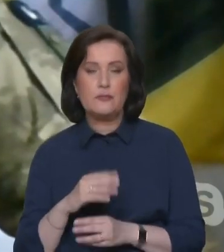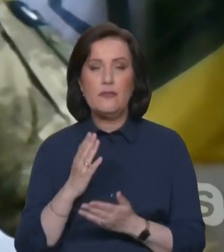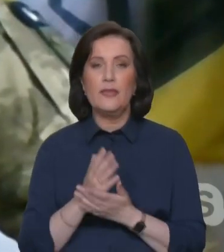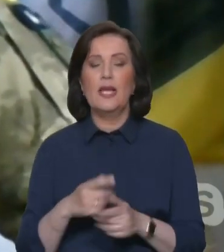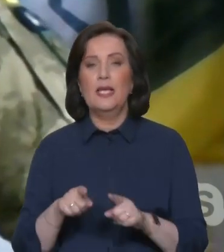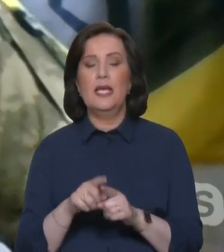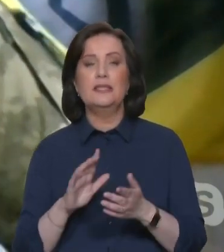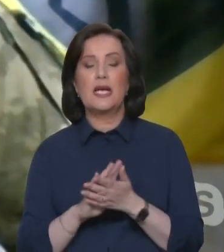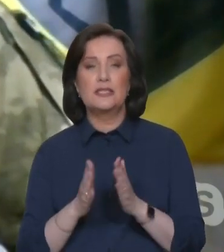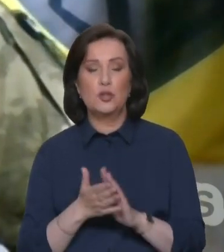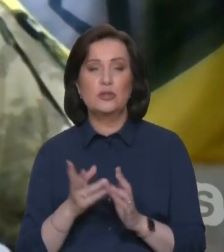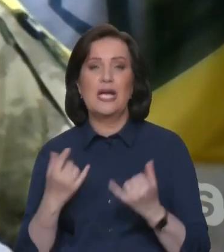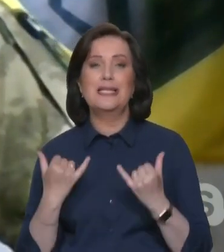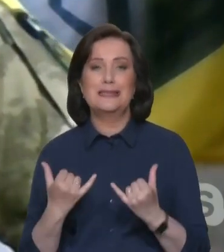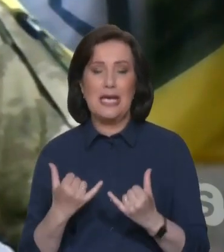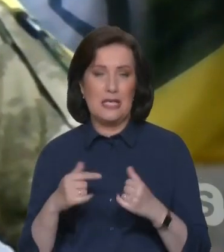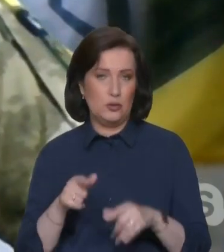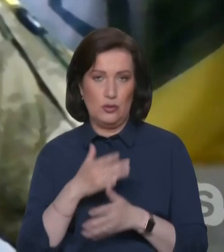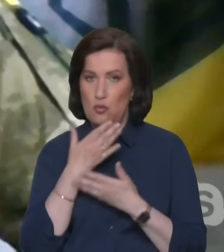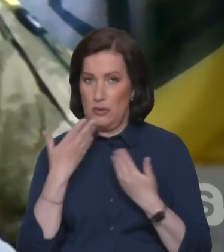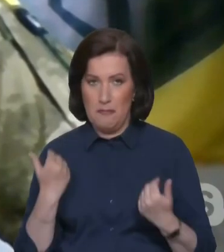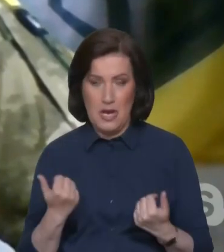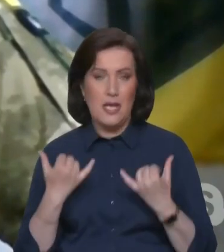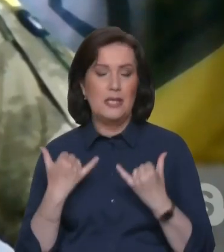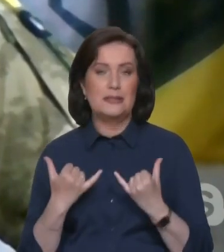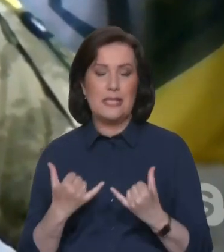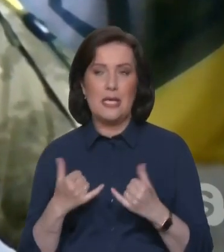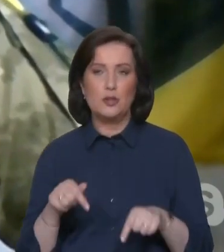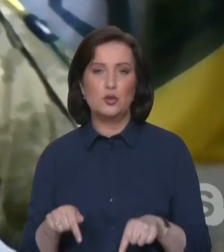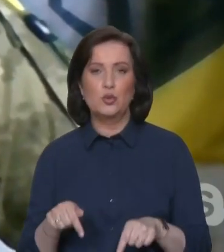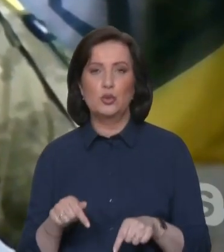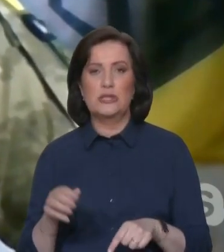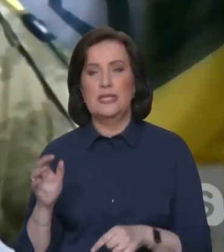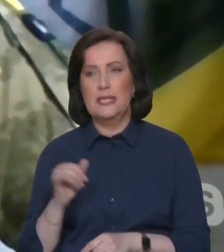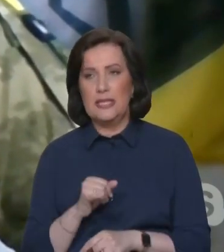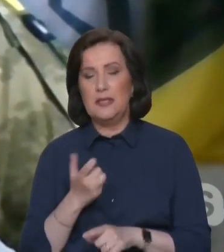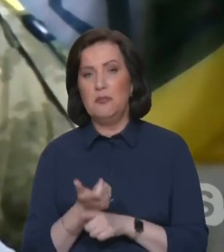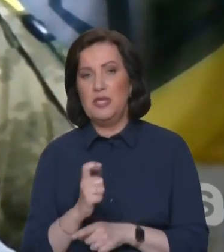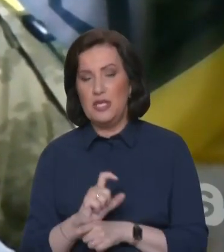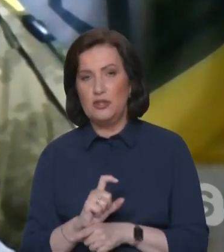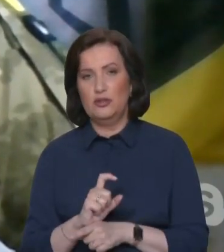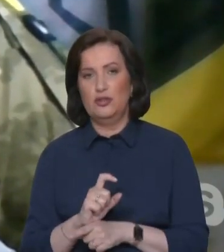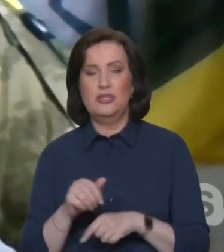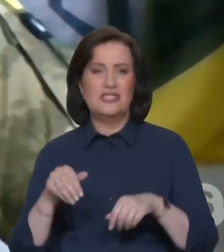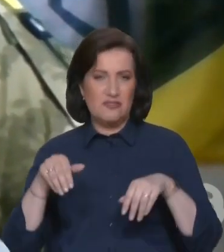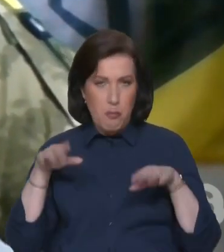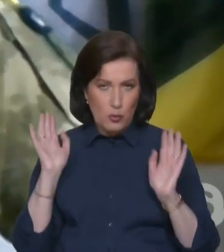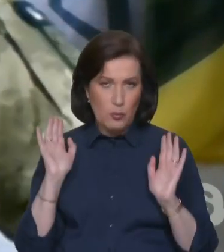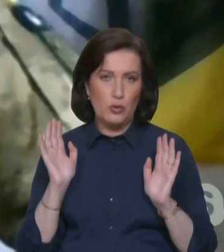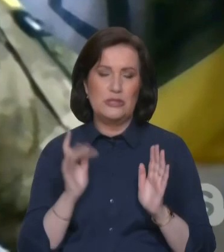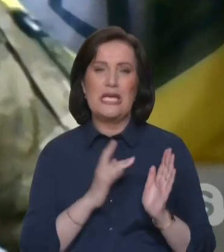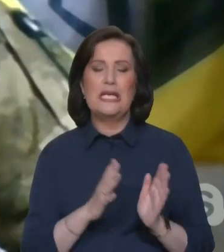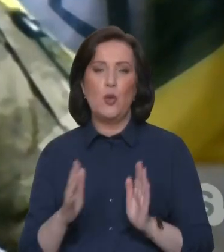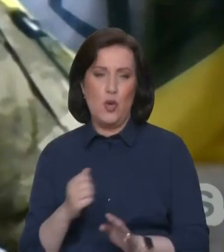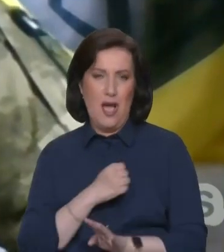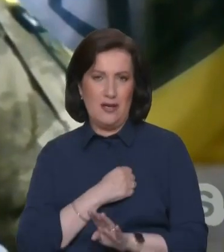така ситуація, але зараз тут цього немає. Зараз тут і більше здаються в полон з